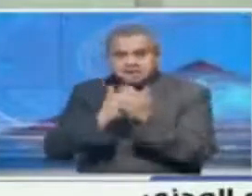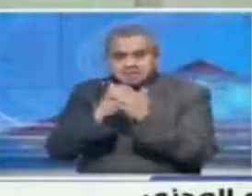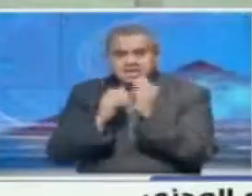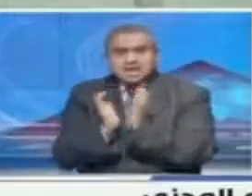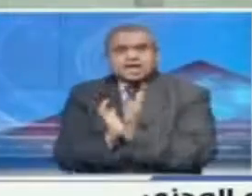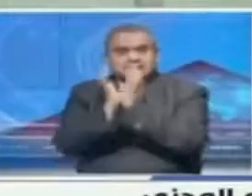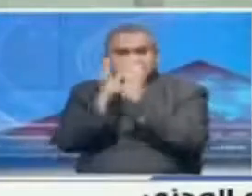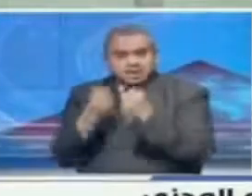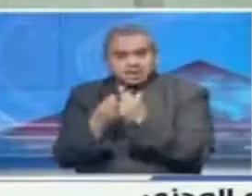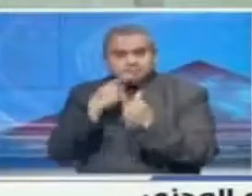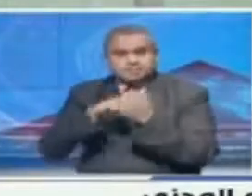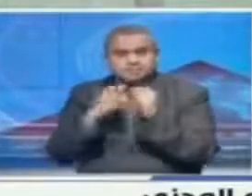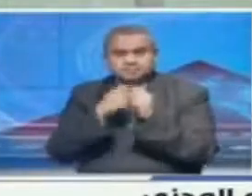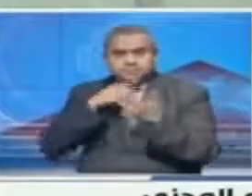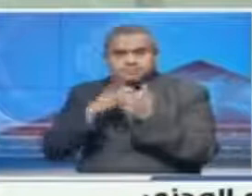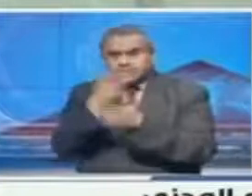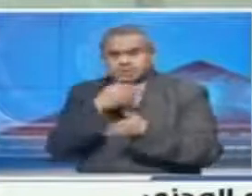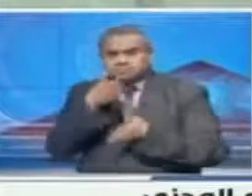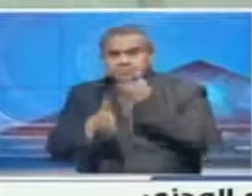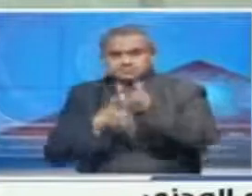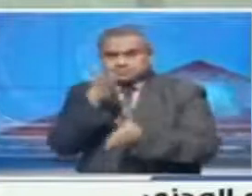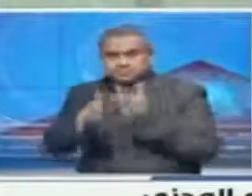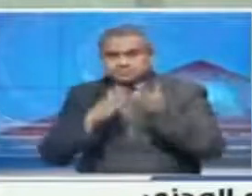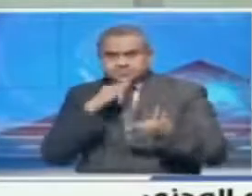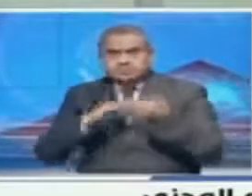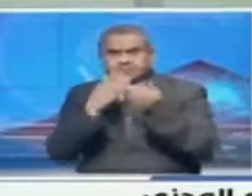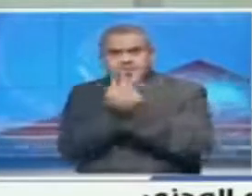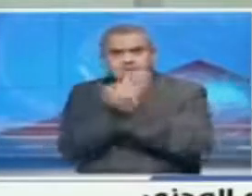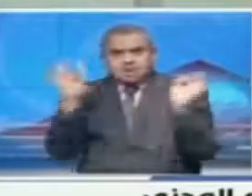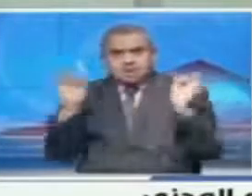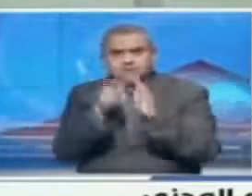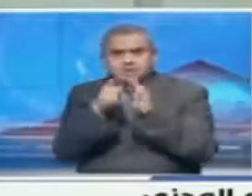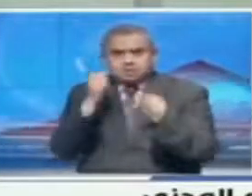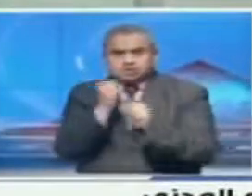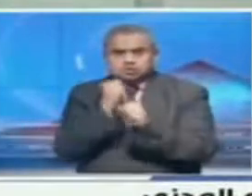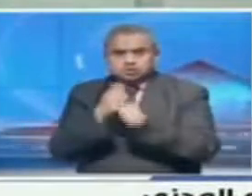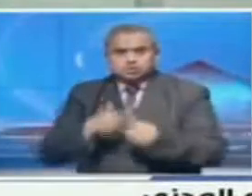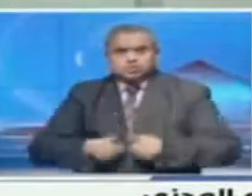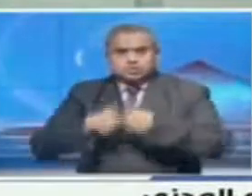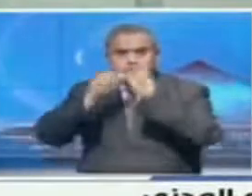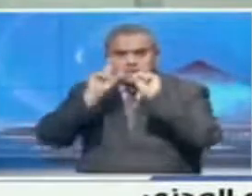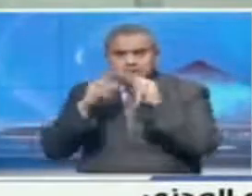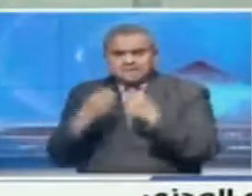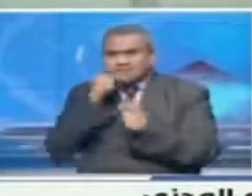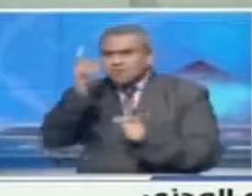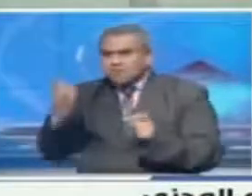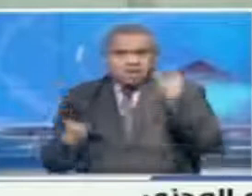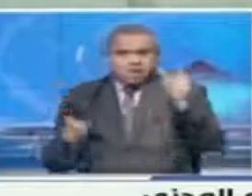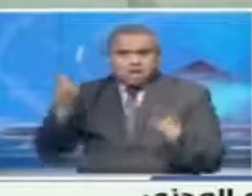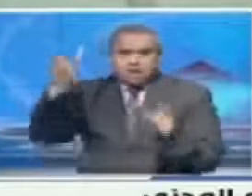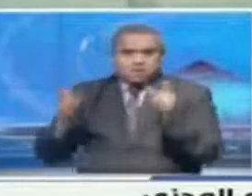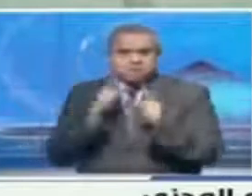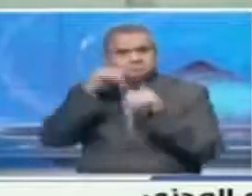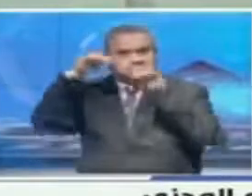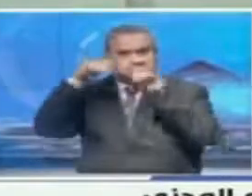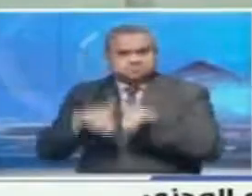احنا نقدم مدخلات وتدخلات متكاملة، لانه الشغل في شكل فردي او بشكل احادي مش